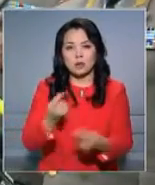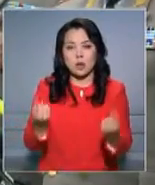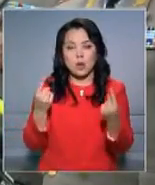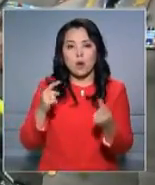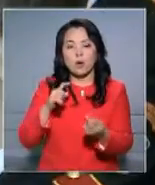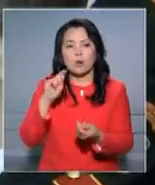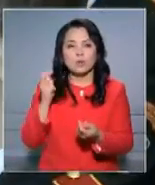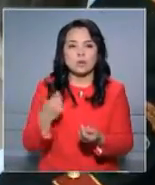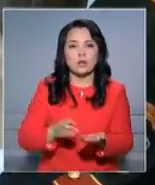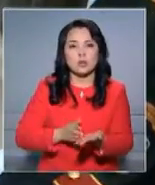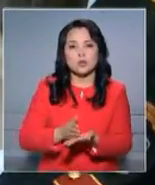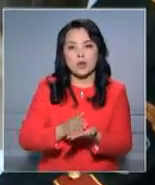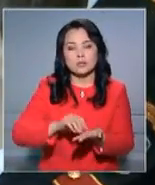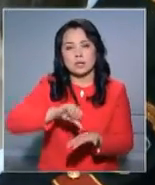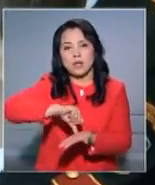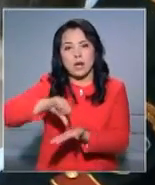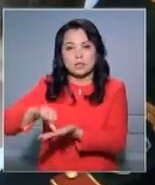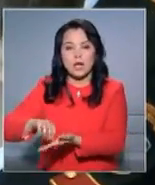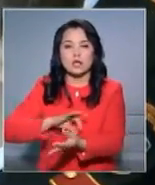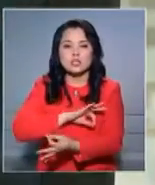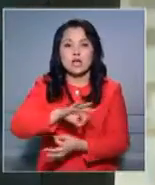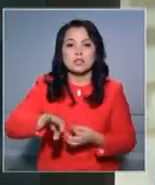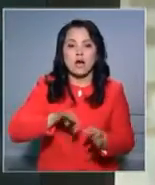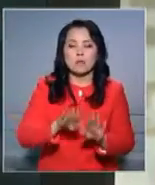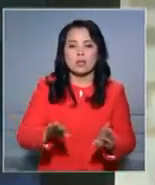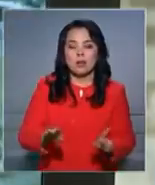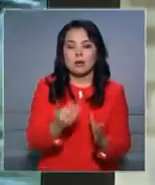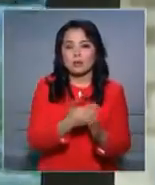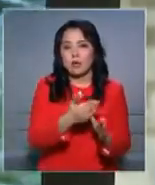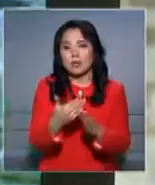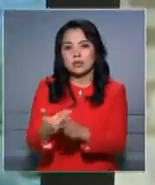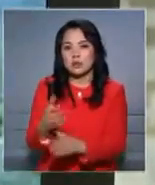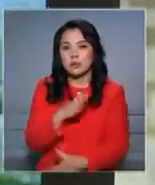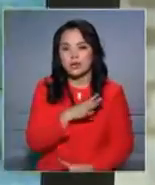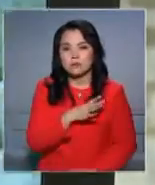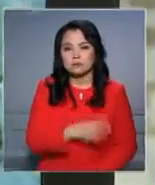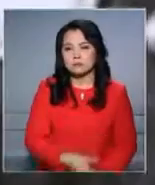соғысының мүгедектеріне көмектесіп, жетім балаларға жәрдемдескен.